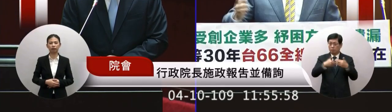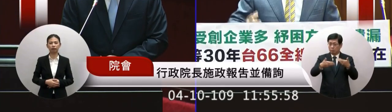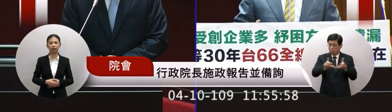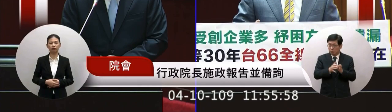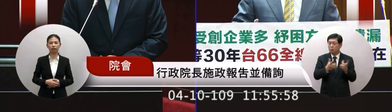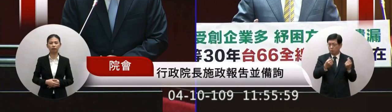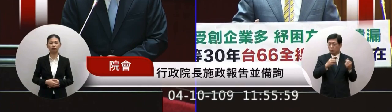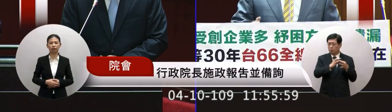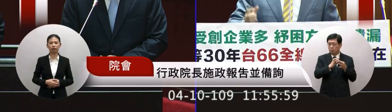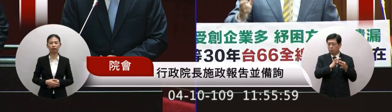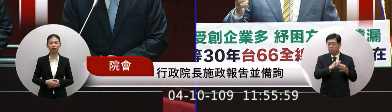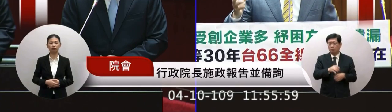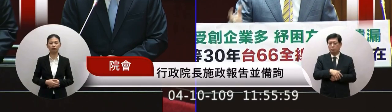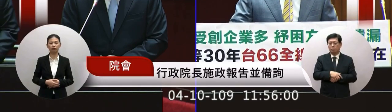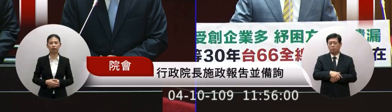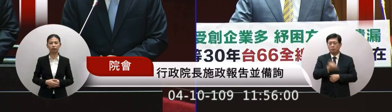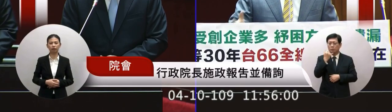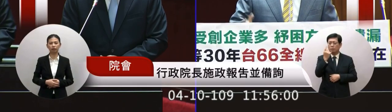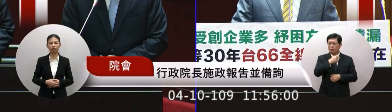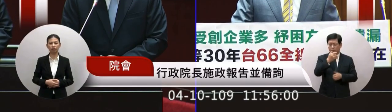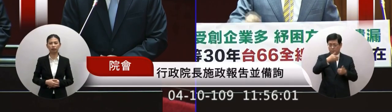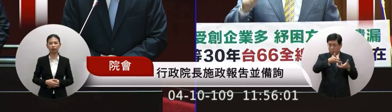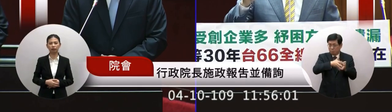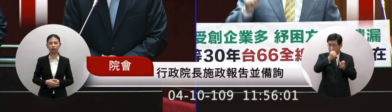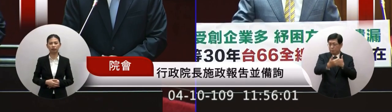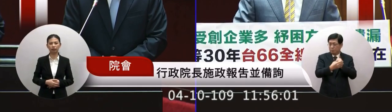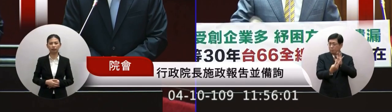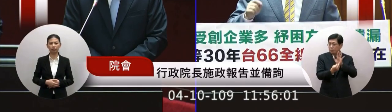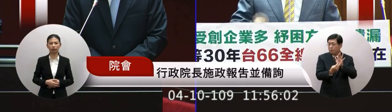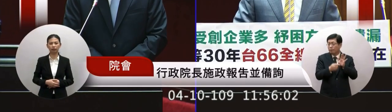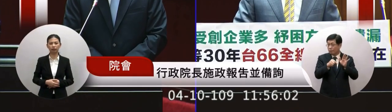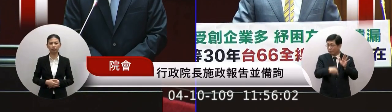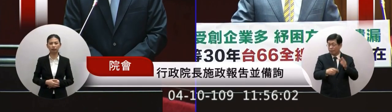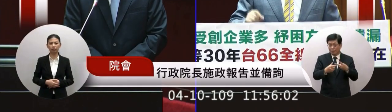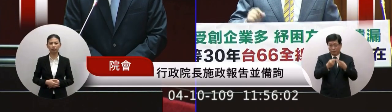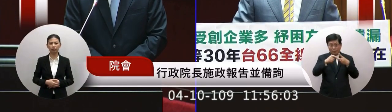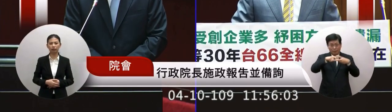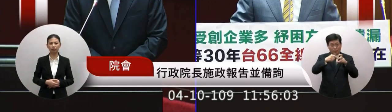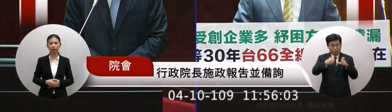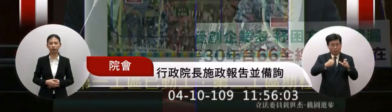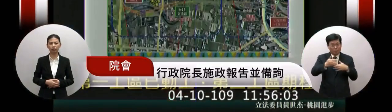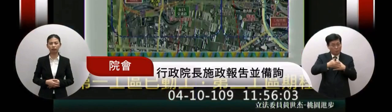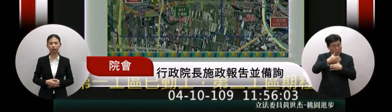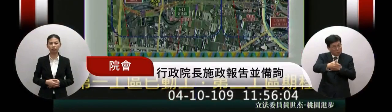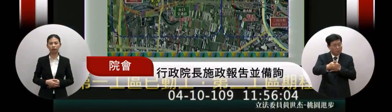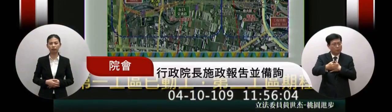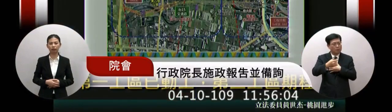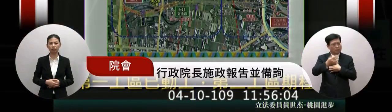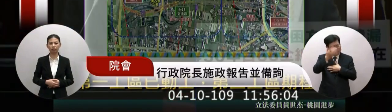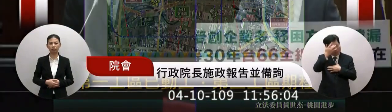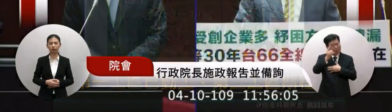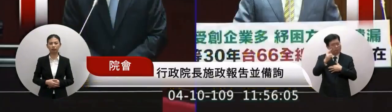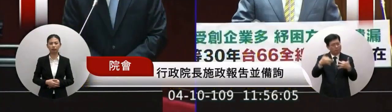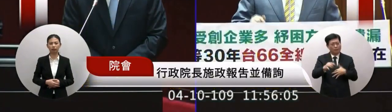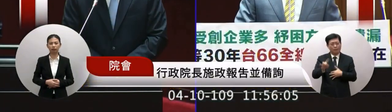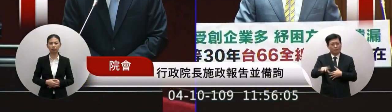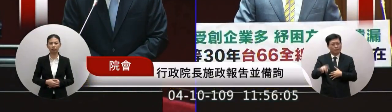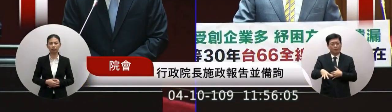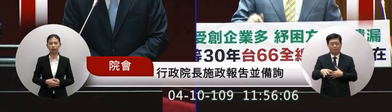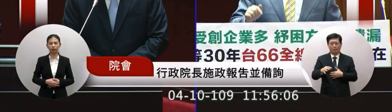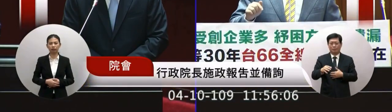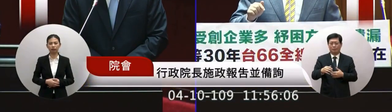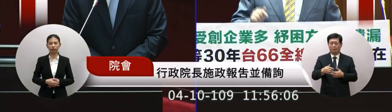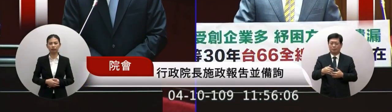航局很大的关系，所以是不是请部长跟我们说明一下，到底这个第二工区的进度有没有过困难或是问题？因